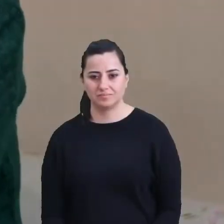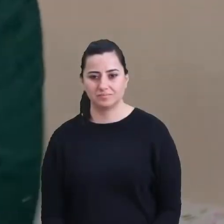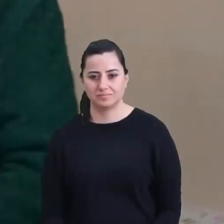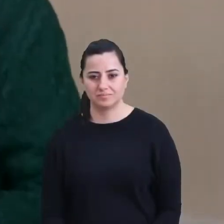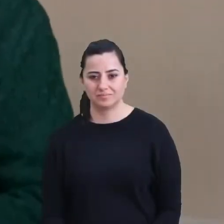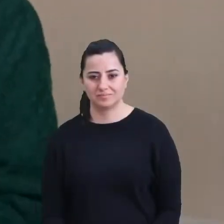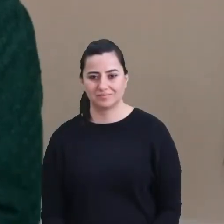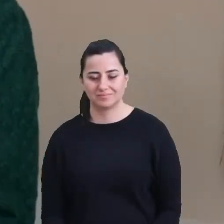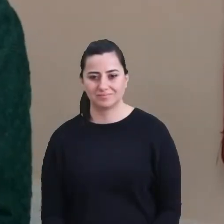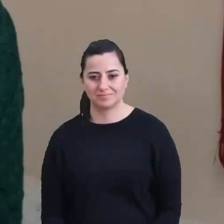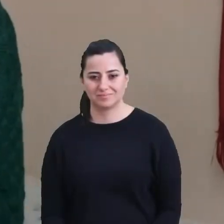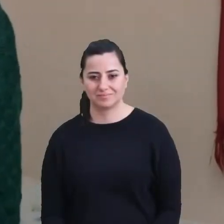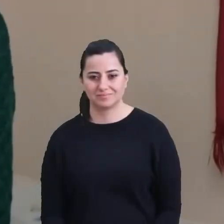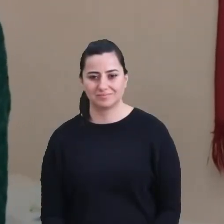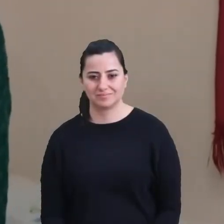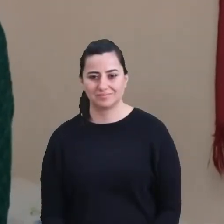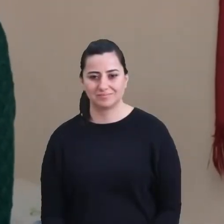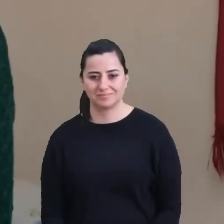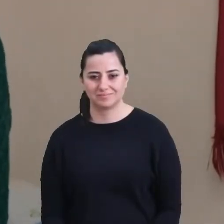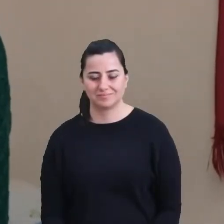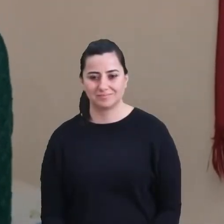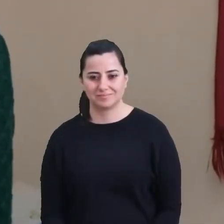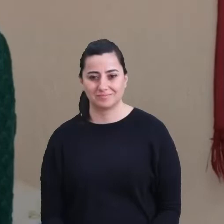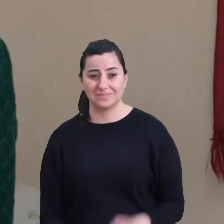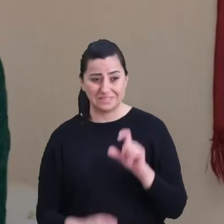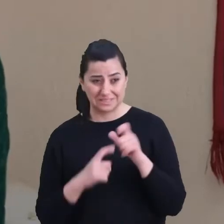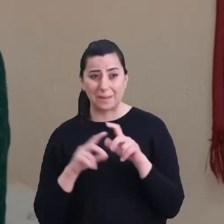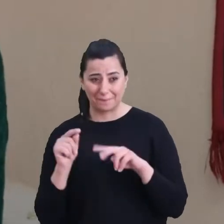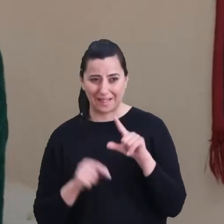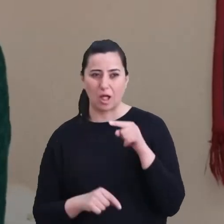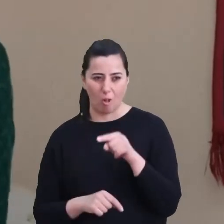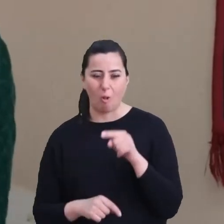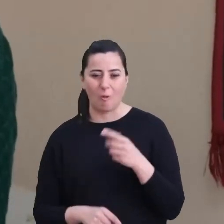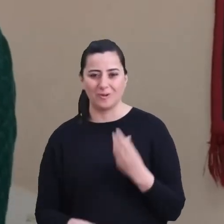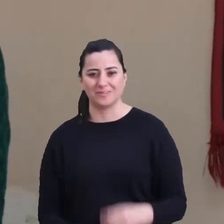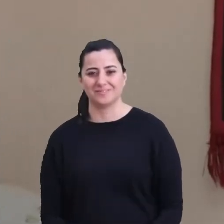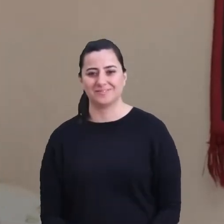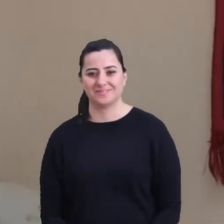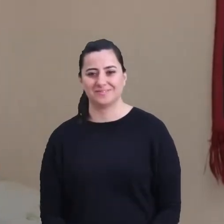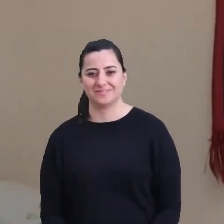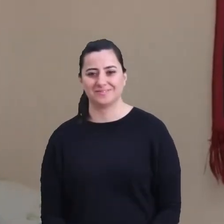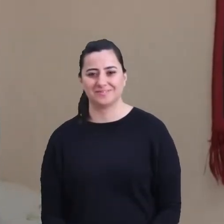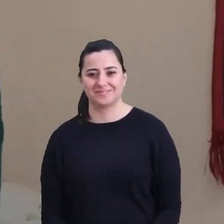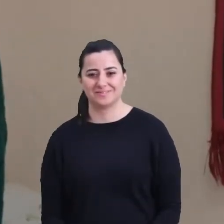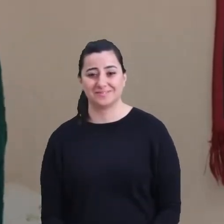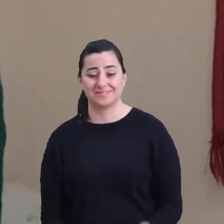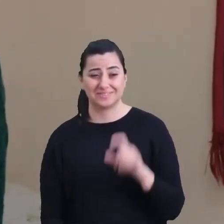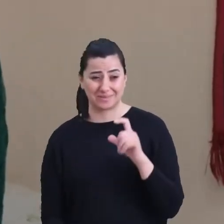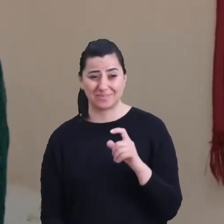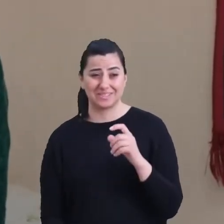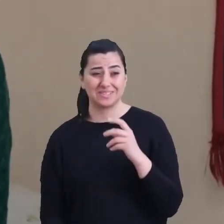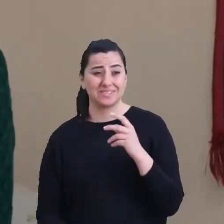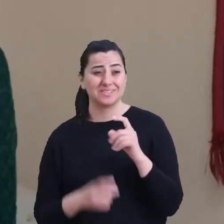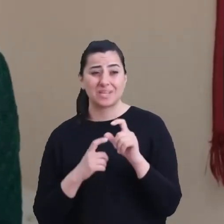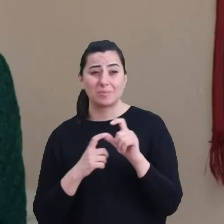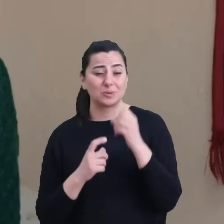Ana döndü. Ay, Cemil bu. Kesin Cemil. Cemil, Cemil. Sarmaşık